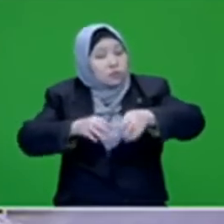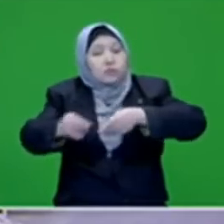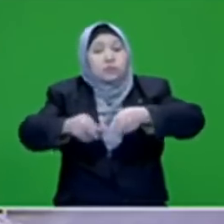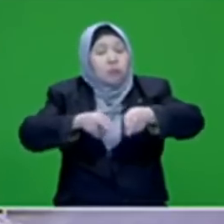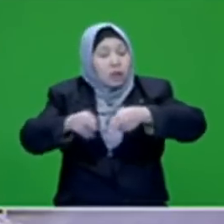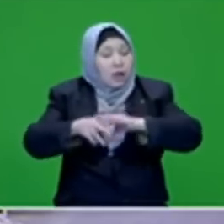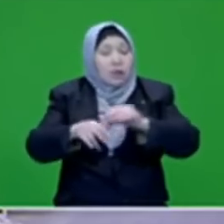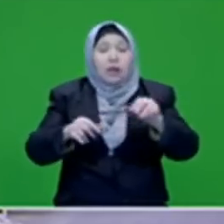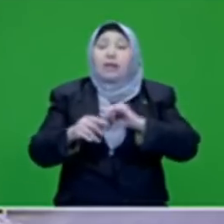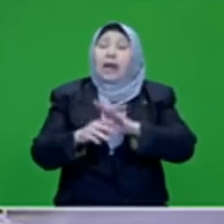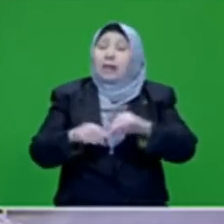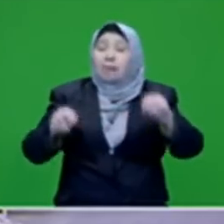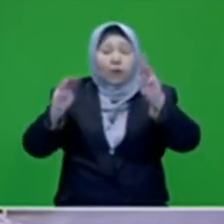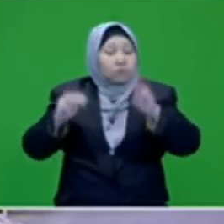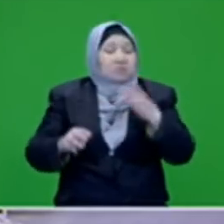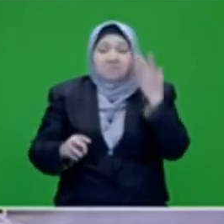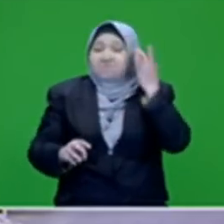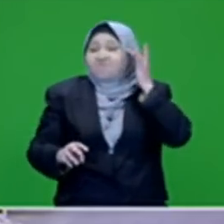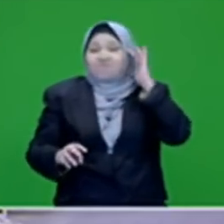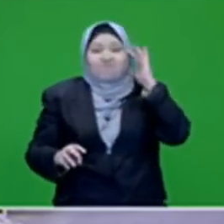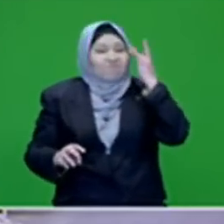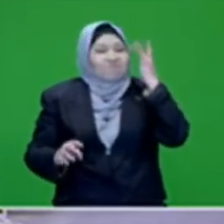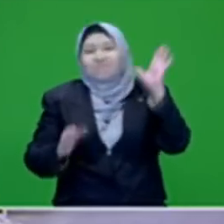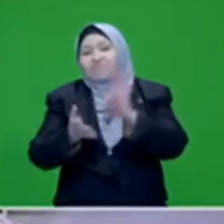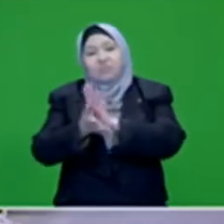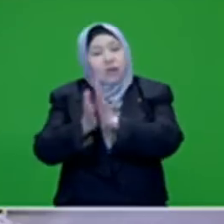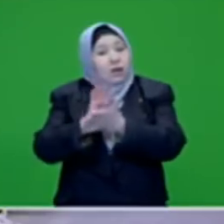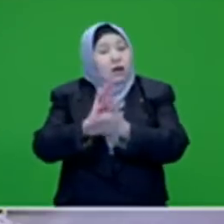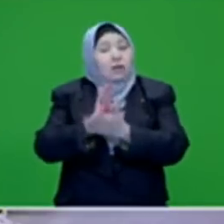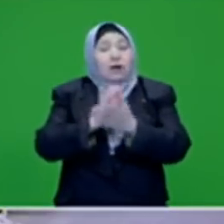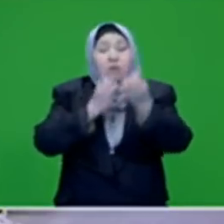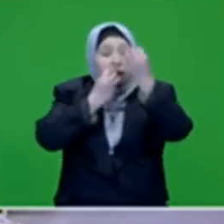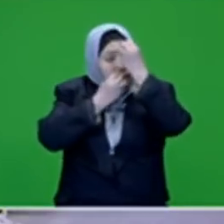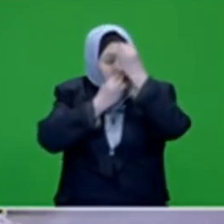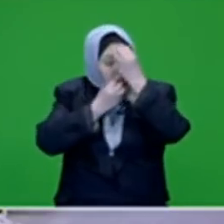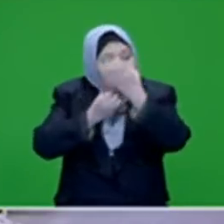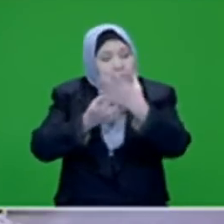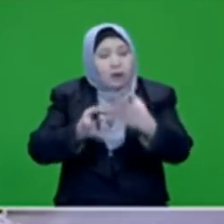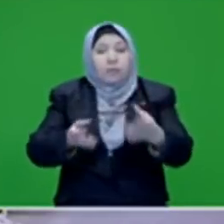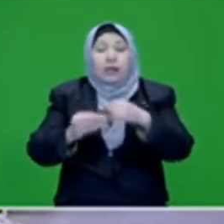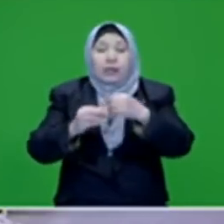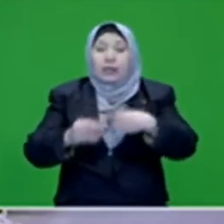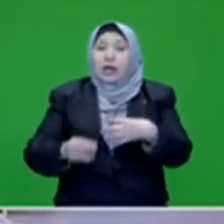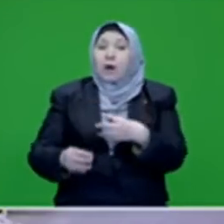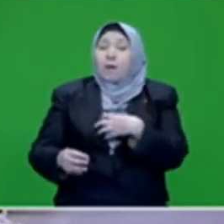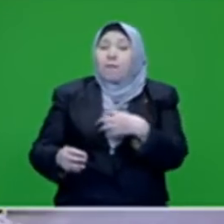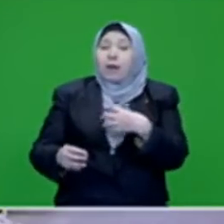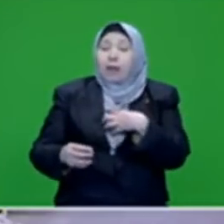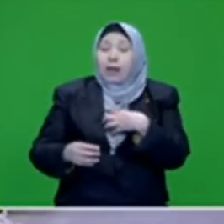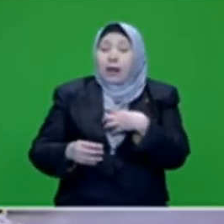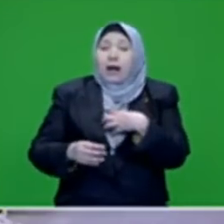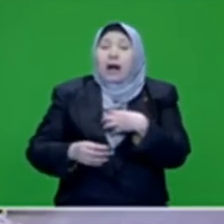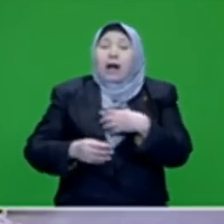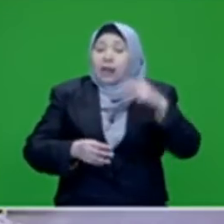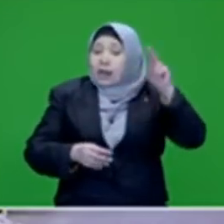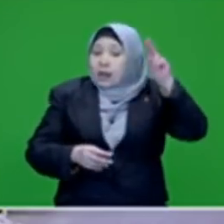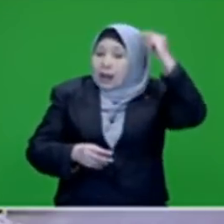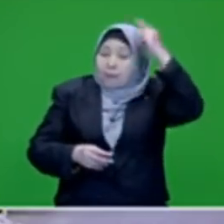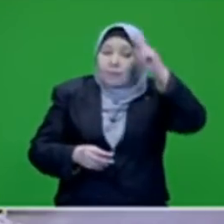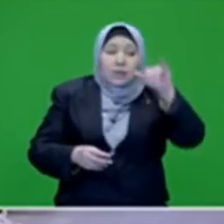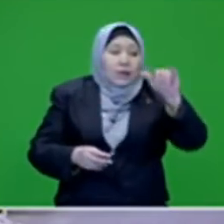memahami. Sebagaimana dalam ayat 6 juga dimaklumkan tentang komentar Nabi Yaakob kepada anaknya, yes. Nabi Yusuf